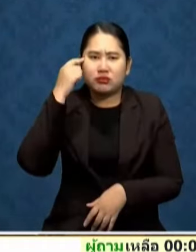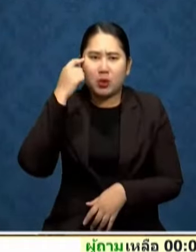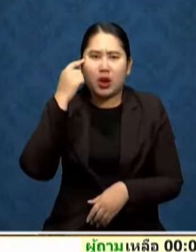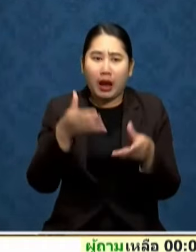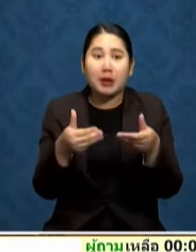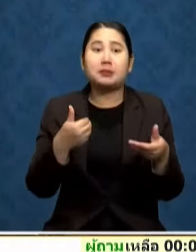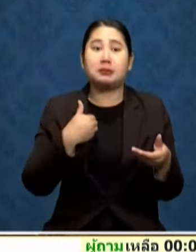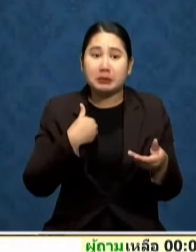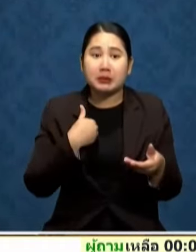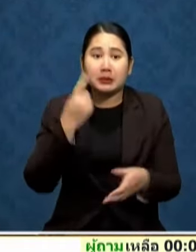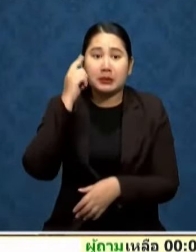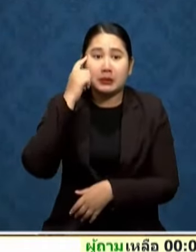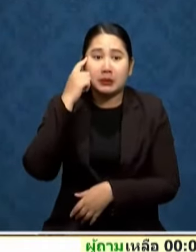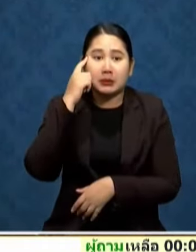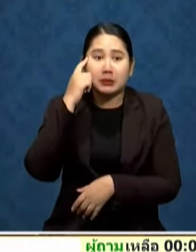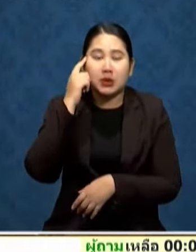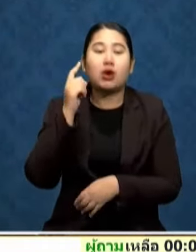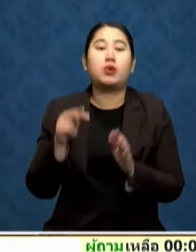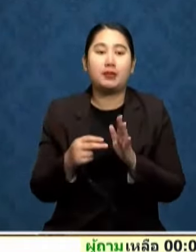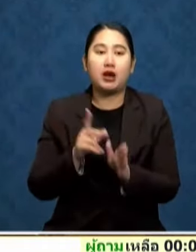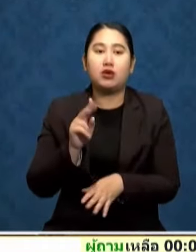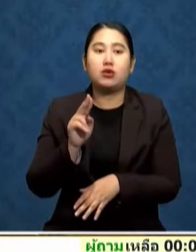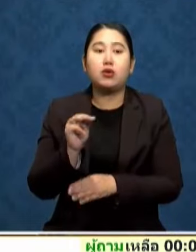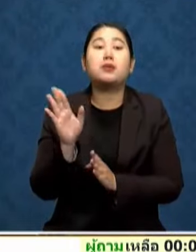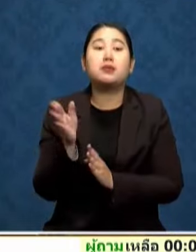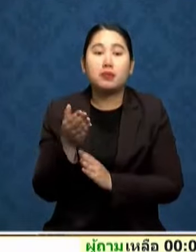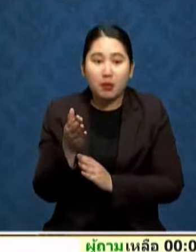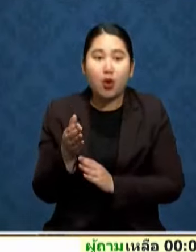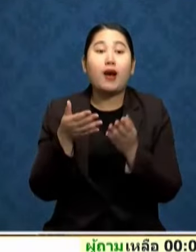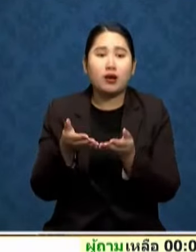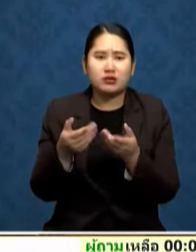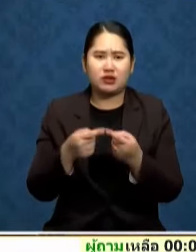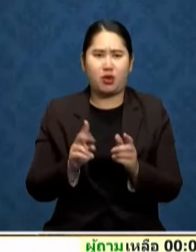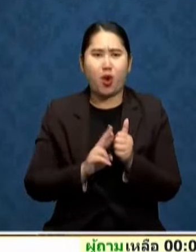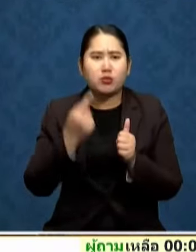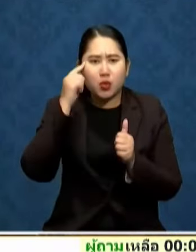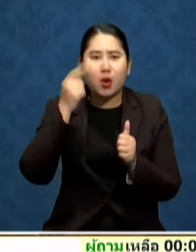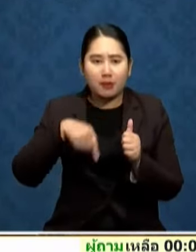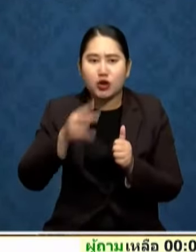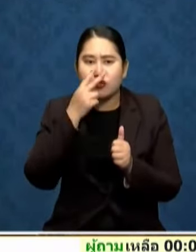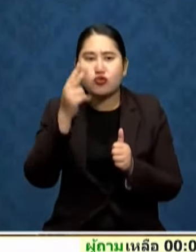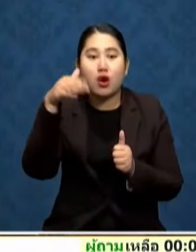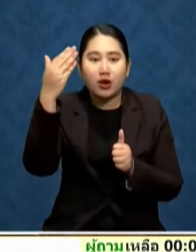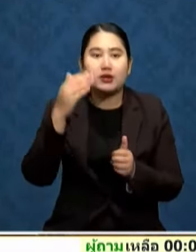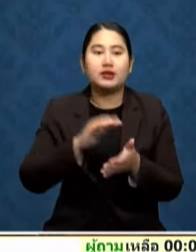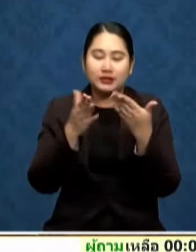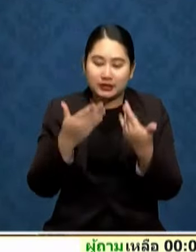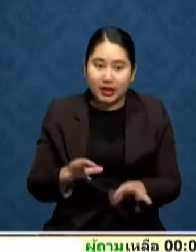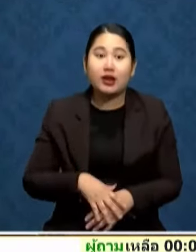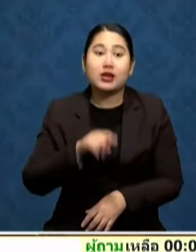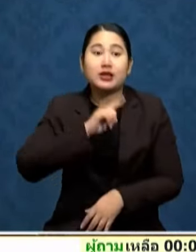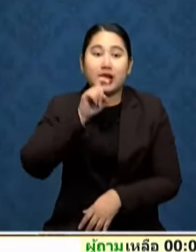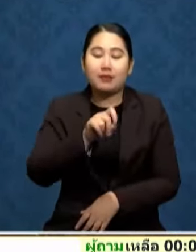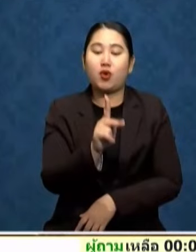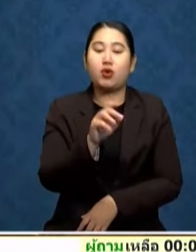ว่ามีรายงานฉบับนี้ทั้งที่เป็นรายงานของกรมประมงแต่รองไม่ทราบบอกขอกลับไปดูก่อน พอยืนยันถามว่ากส